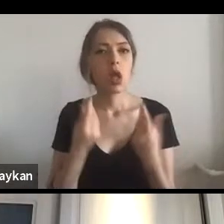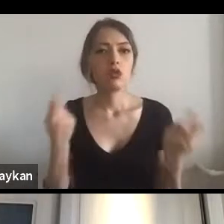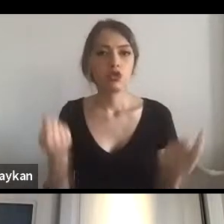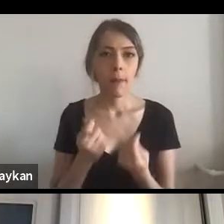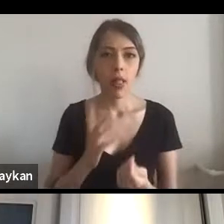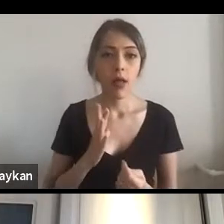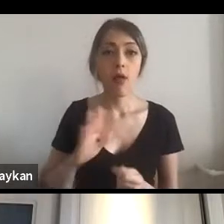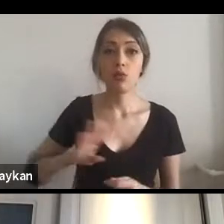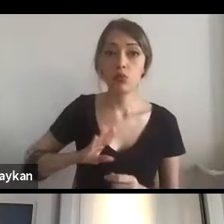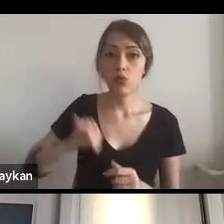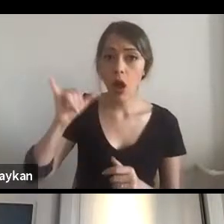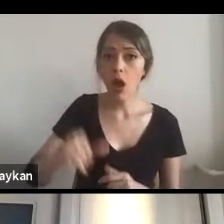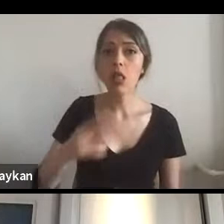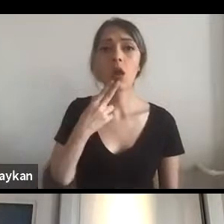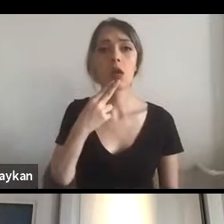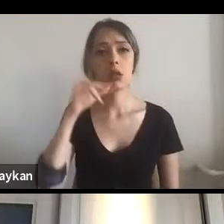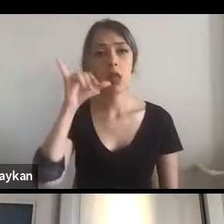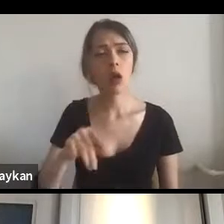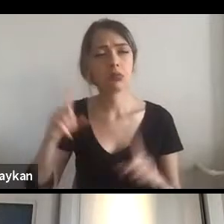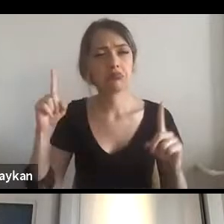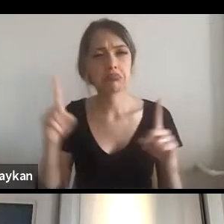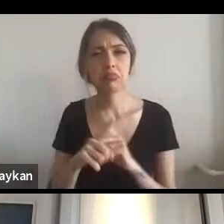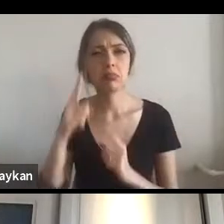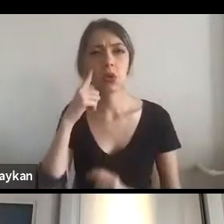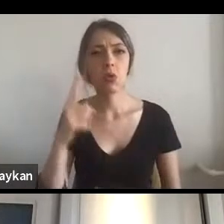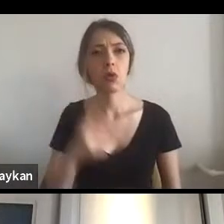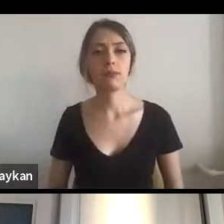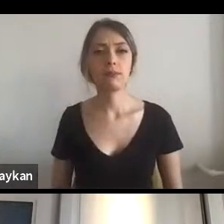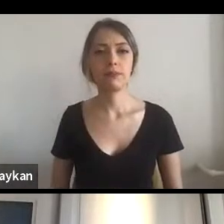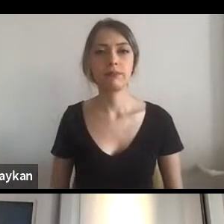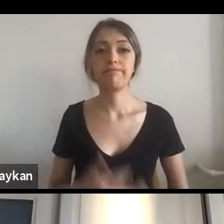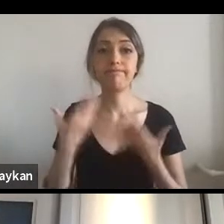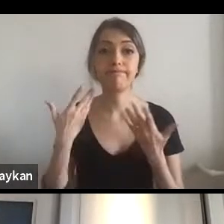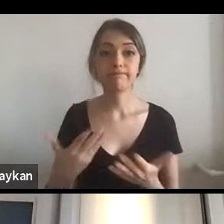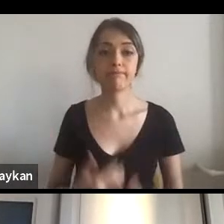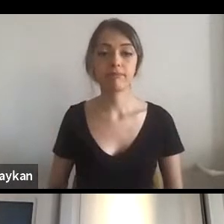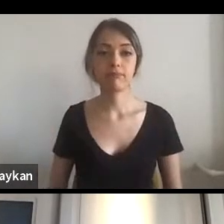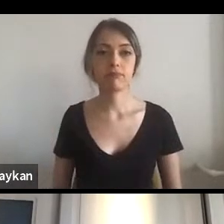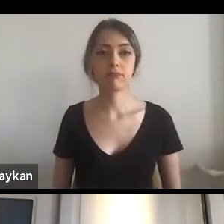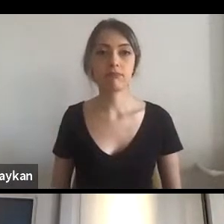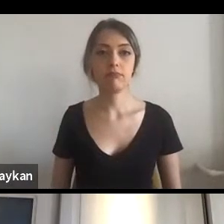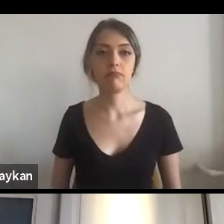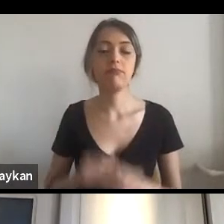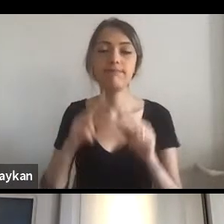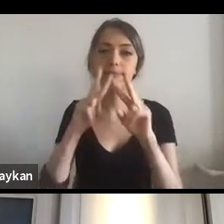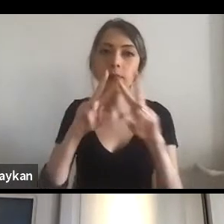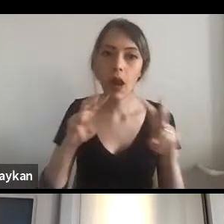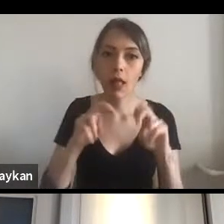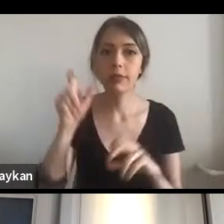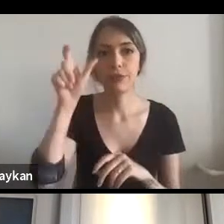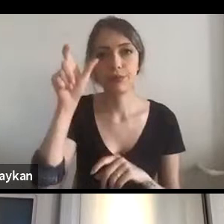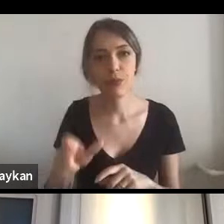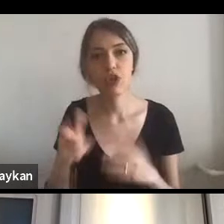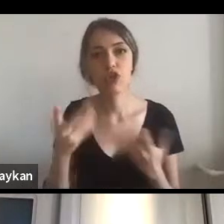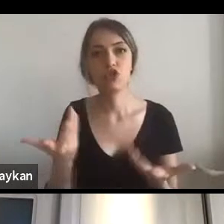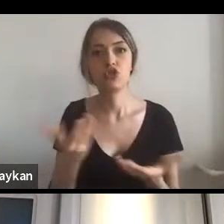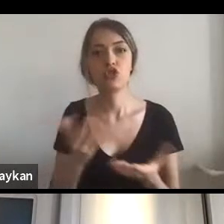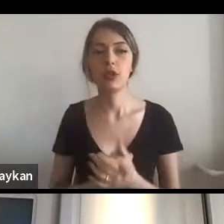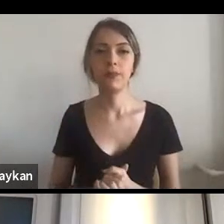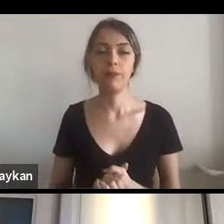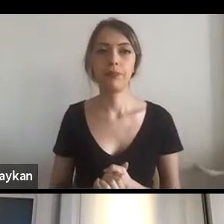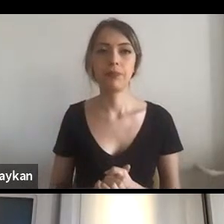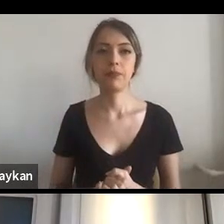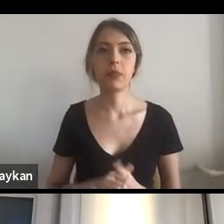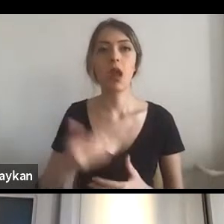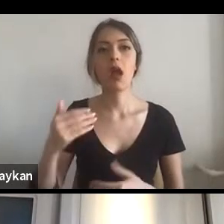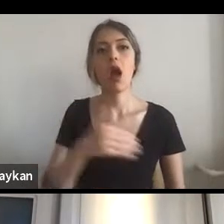hem de kadın haklarına hasredilmiş. Ancak gerek araştırmacılar gerekse